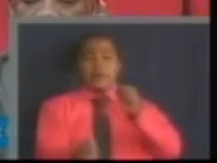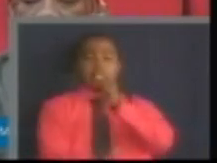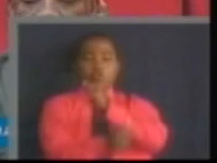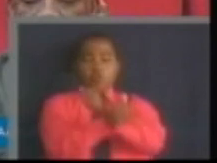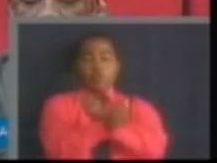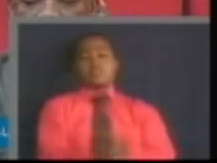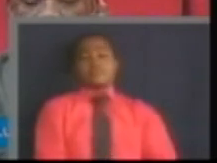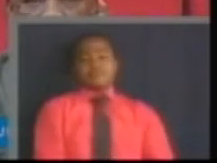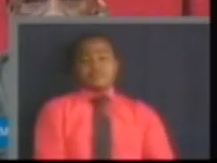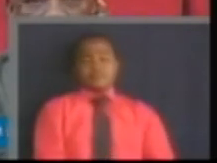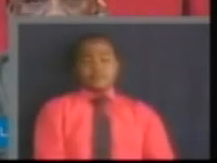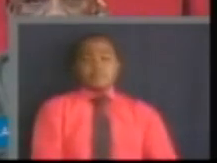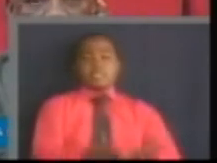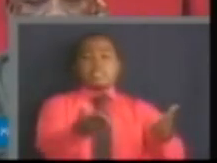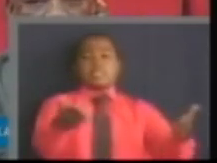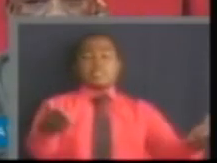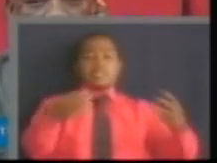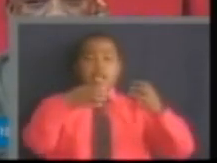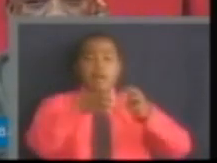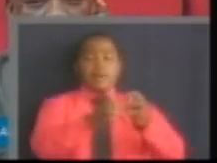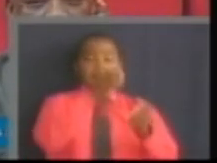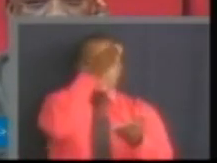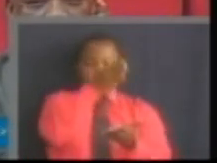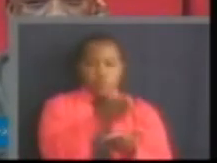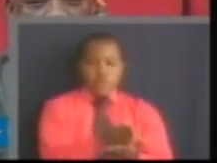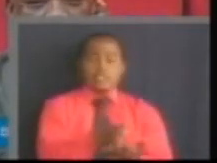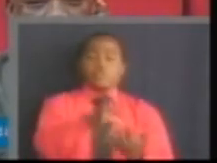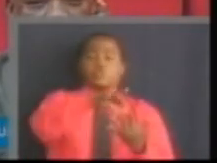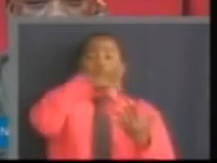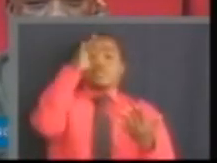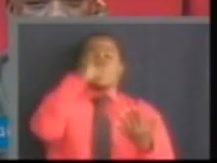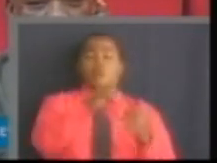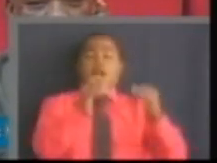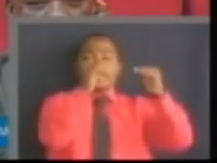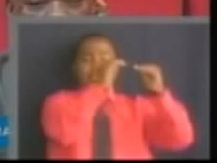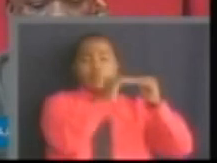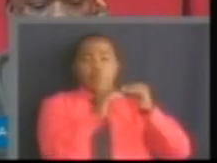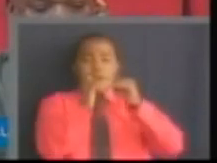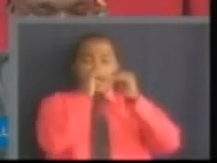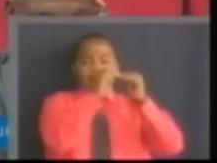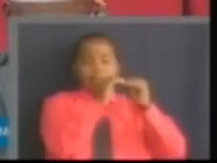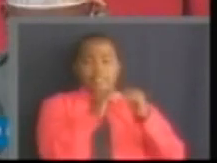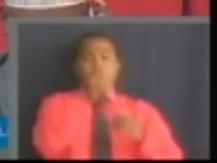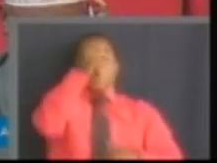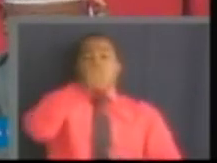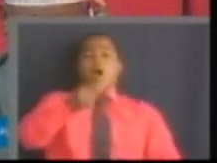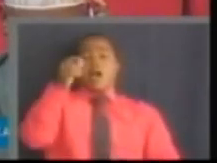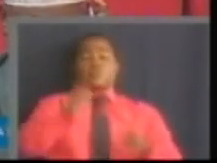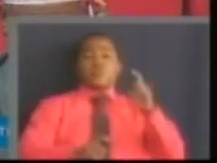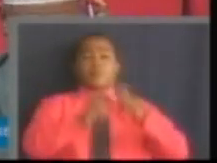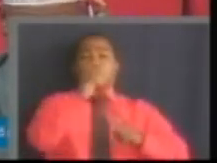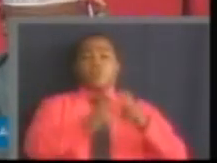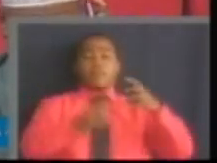Mheshimiwa, ni kweli kwamba kamati hii tumeichagua kidemokrasia, watu waligombea kamati zote